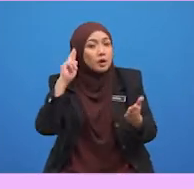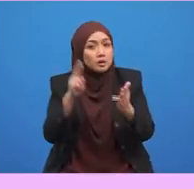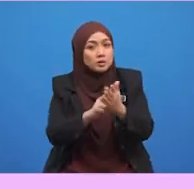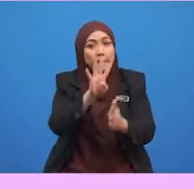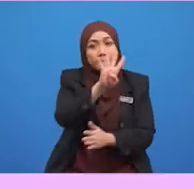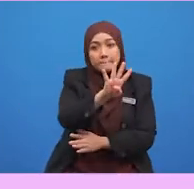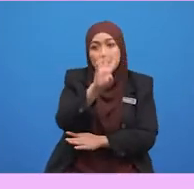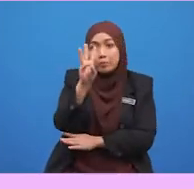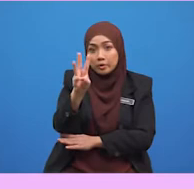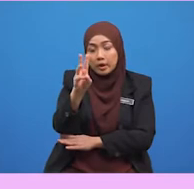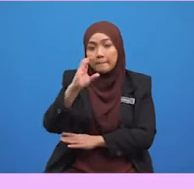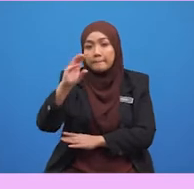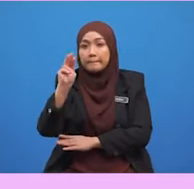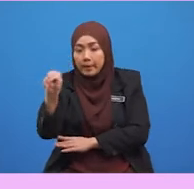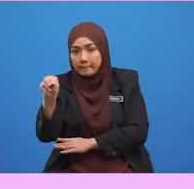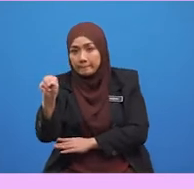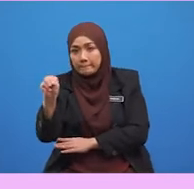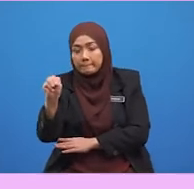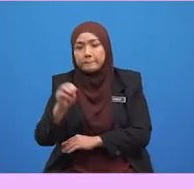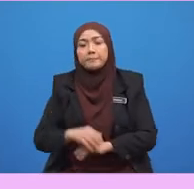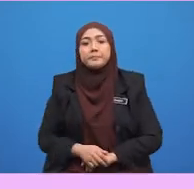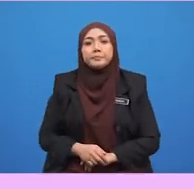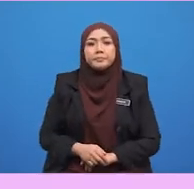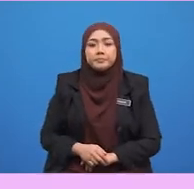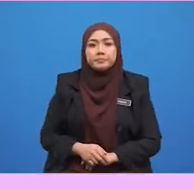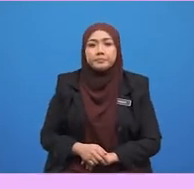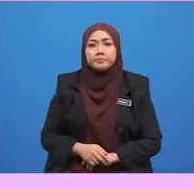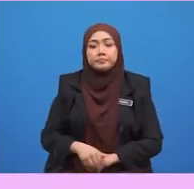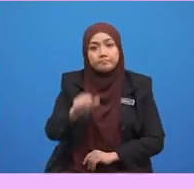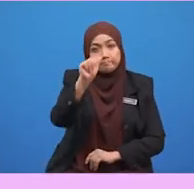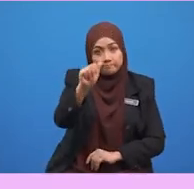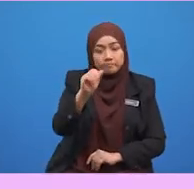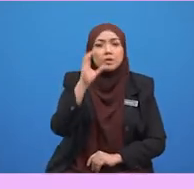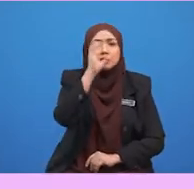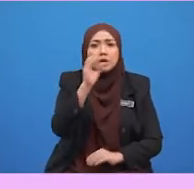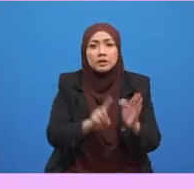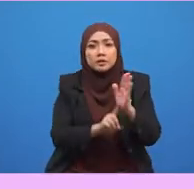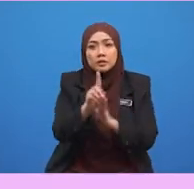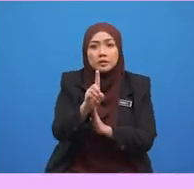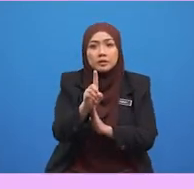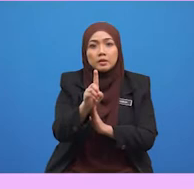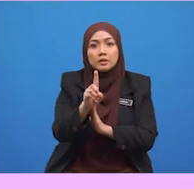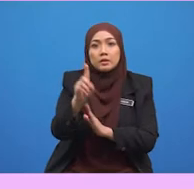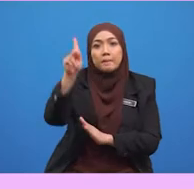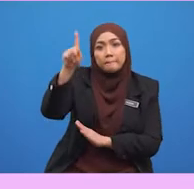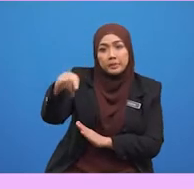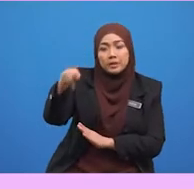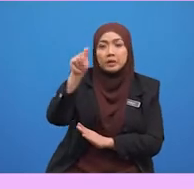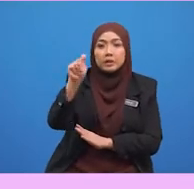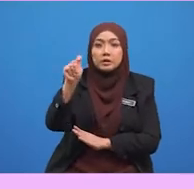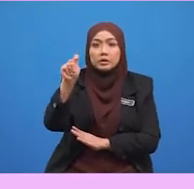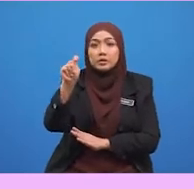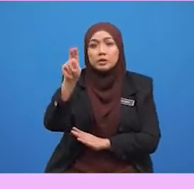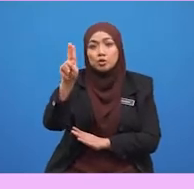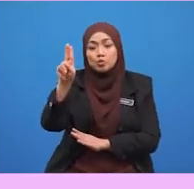ialah 46 cm persegi. A. Cari tinggi rombus